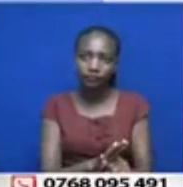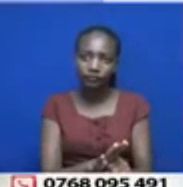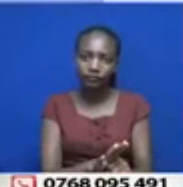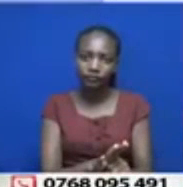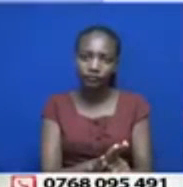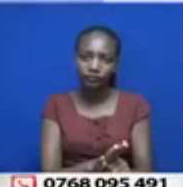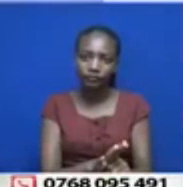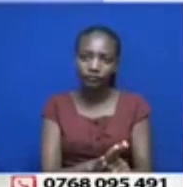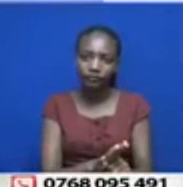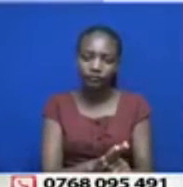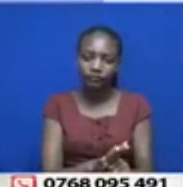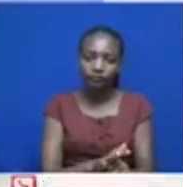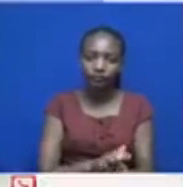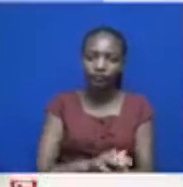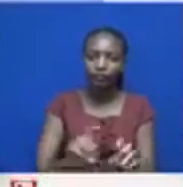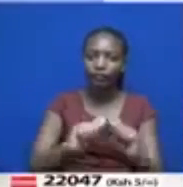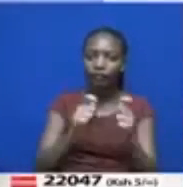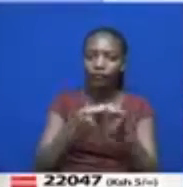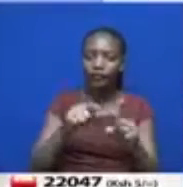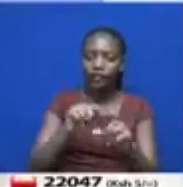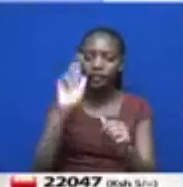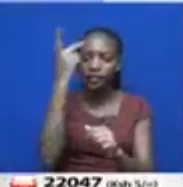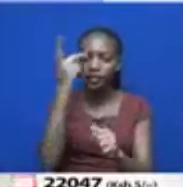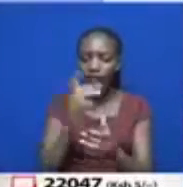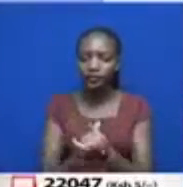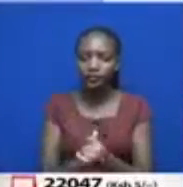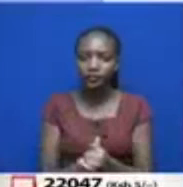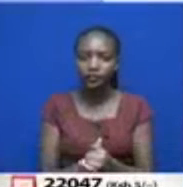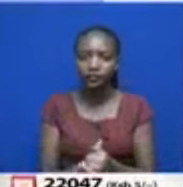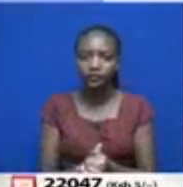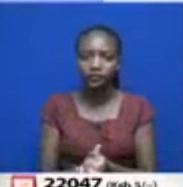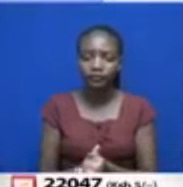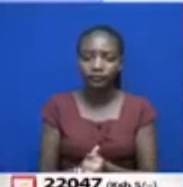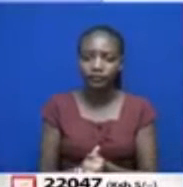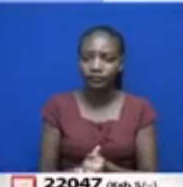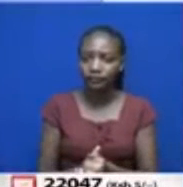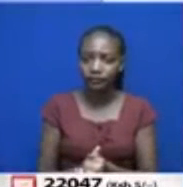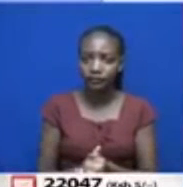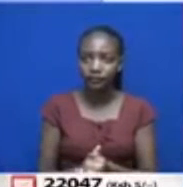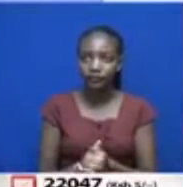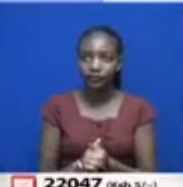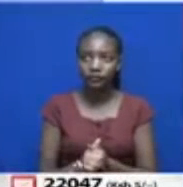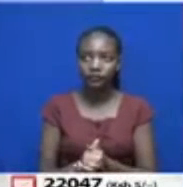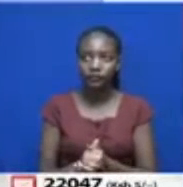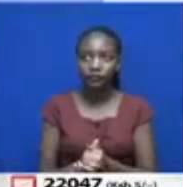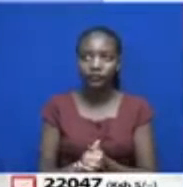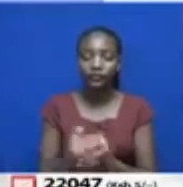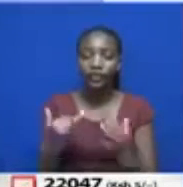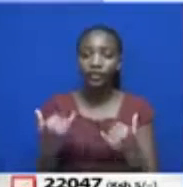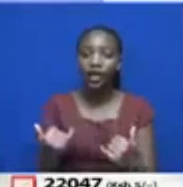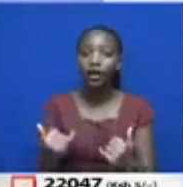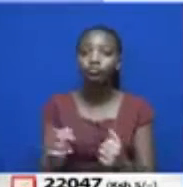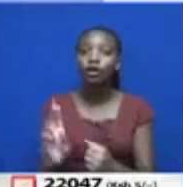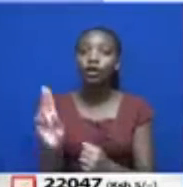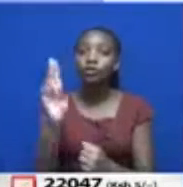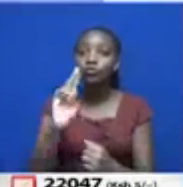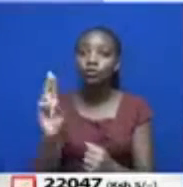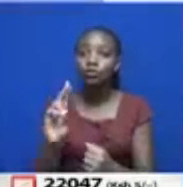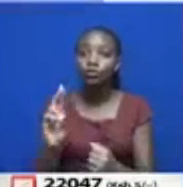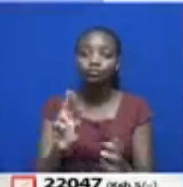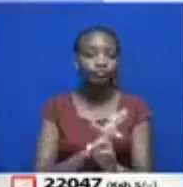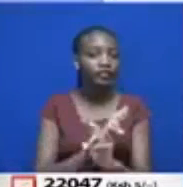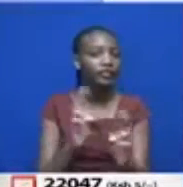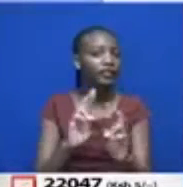minority tribes in Kenya. Yupo mwingine hapa sasa hivi naarifiwa kwamba Rais Uhuru Kenyatta tayari amewasili katika eneo hilo